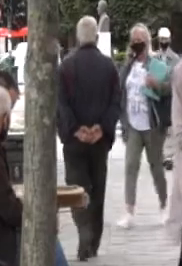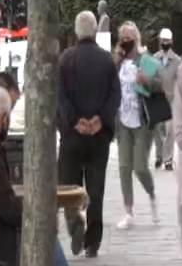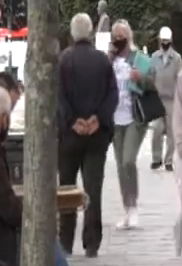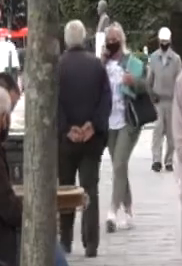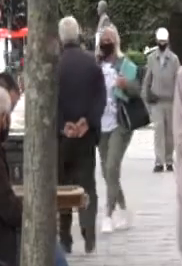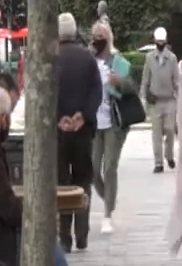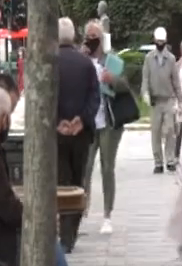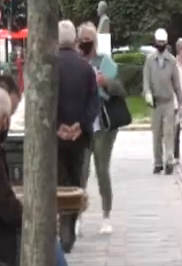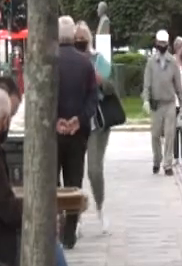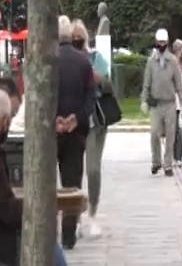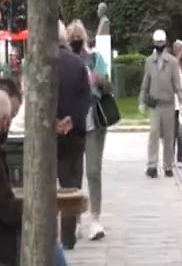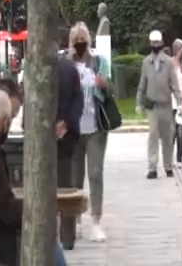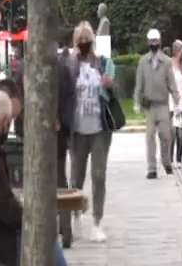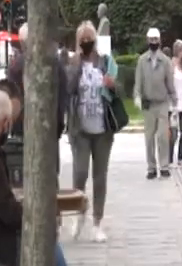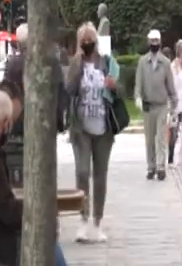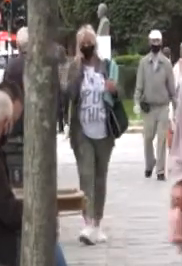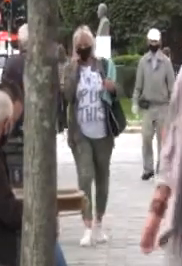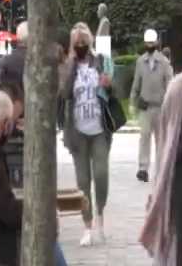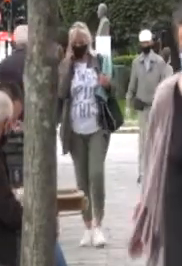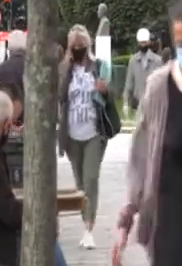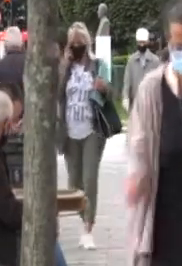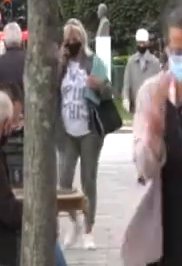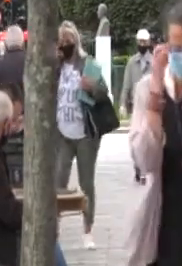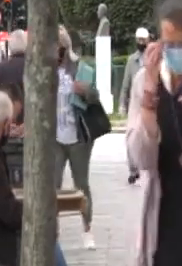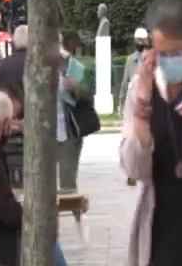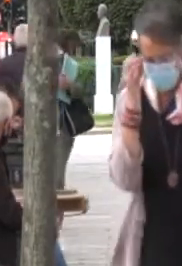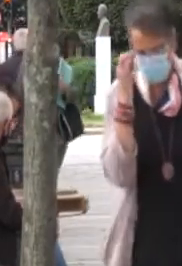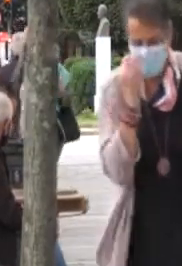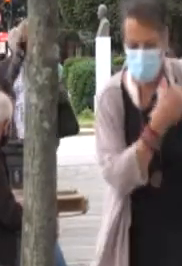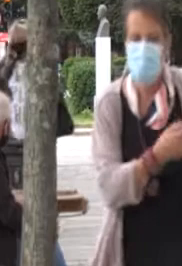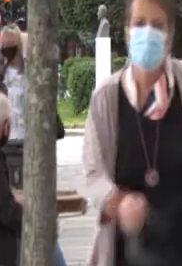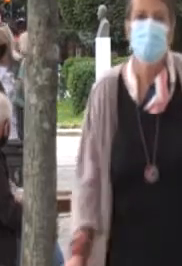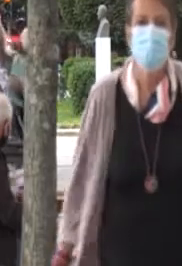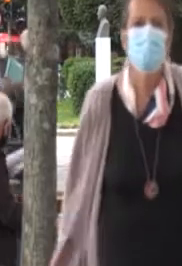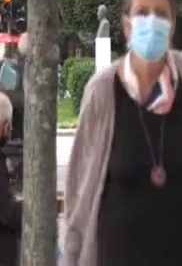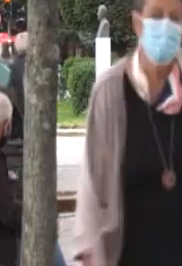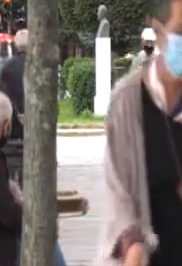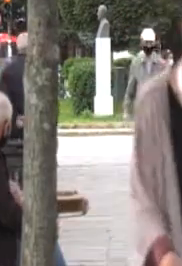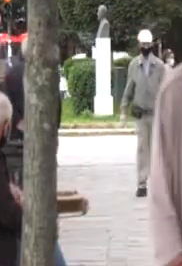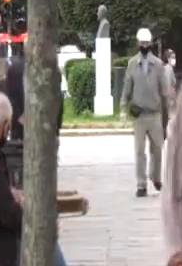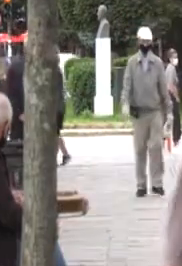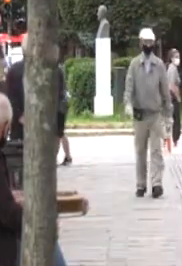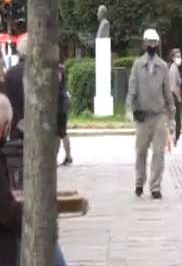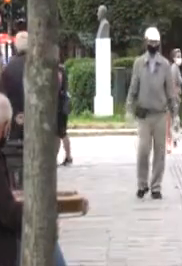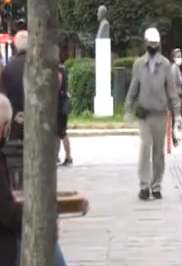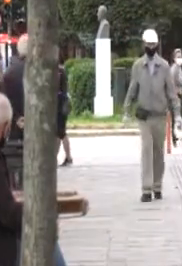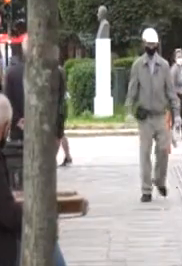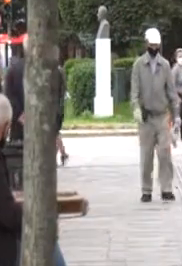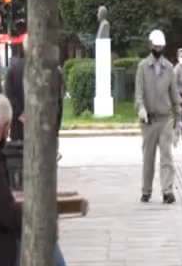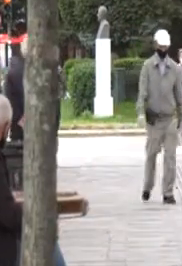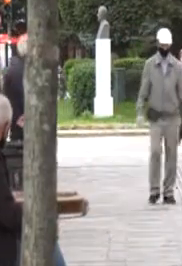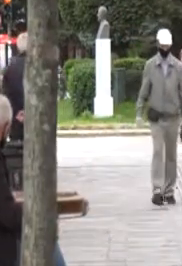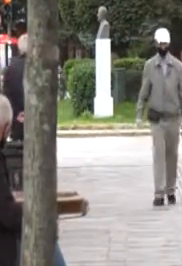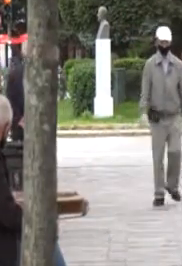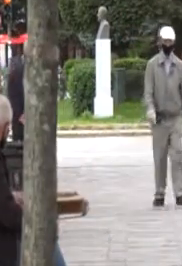νέα εργαστηριακά επιβεβαιωμένα κρούσματα της νόσου που καταγράφηκαν τις τελευταίες 24 ώρες είναι 1.724,